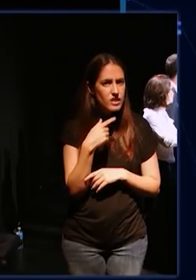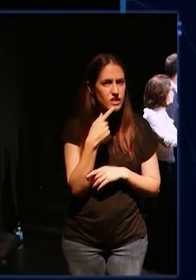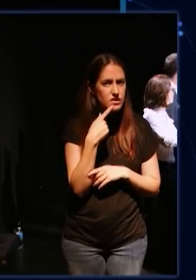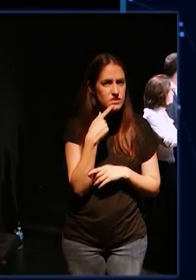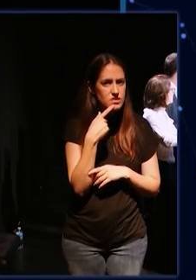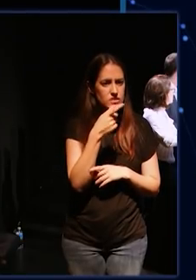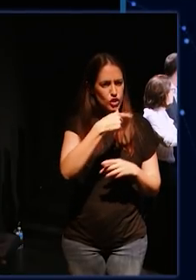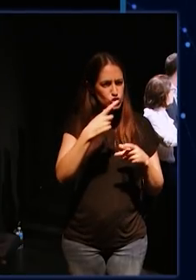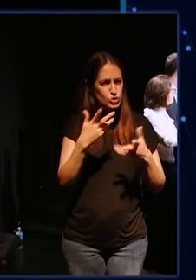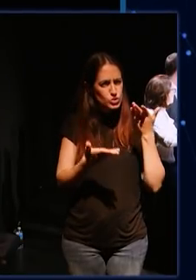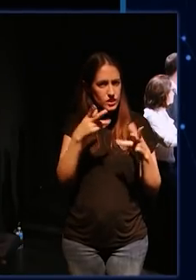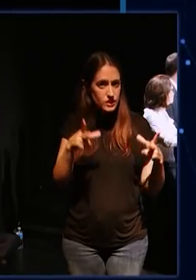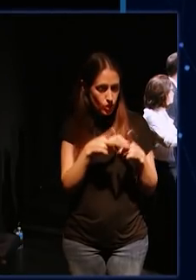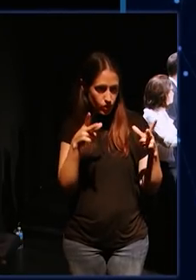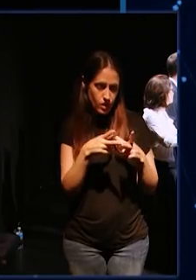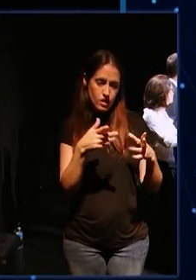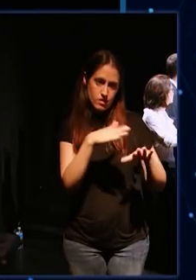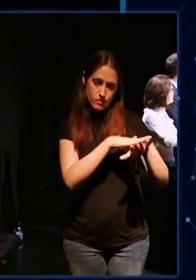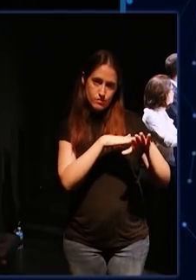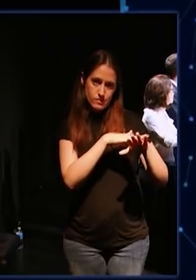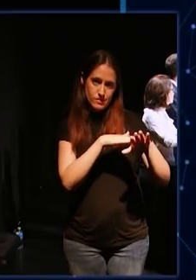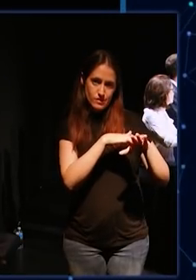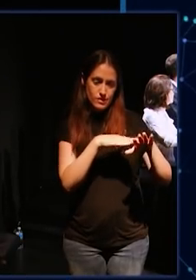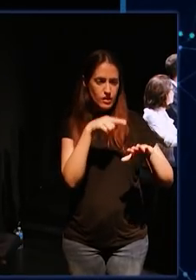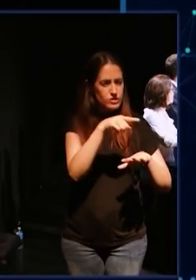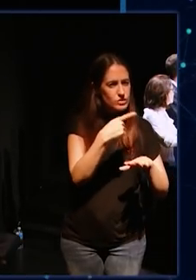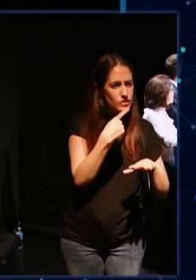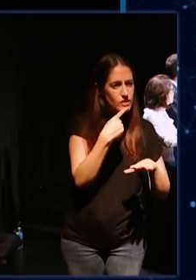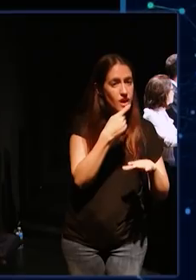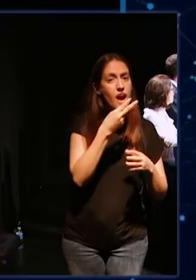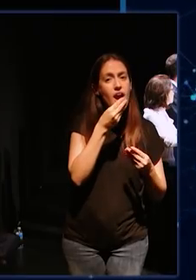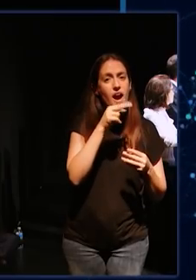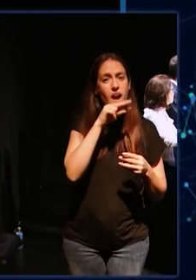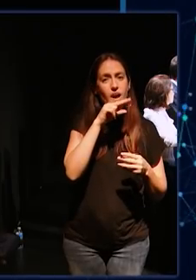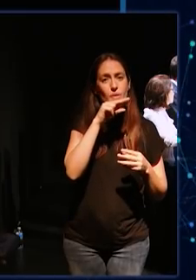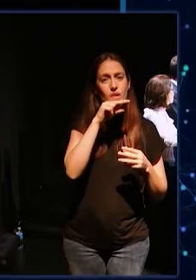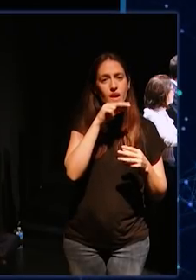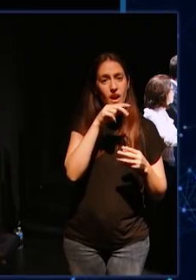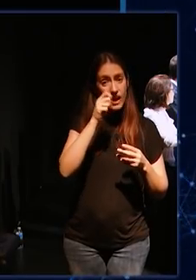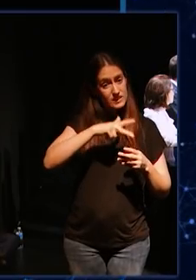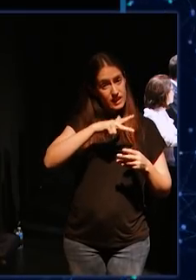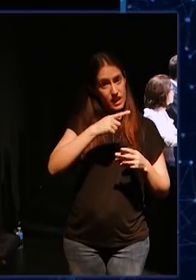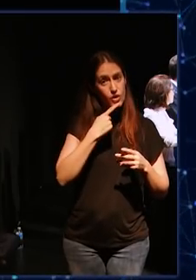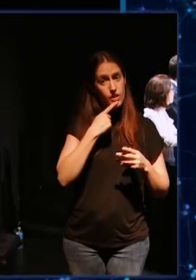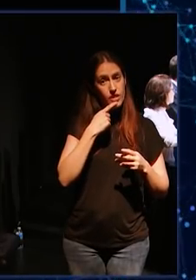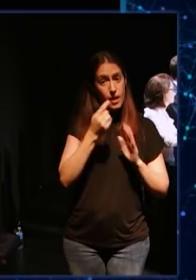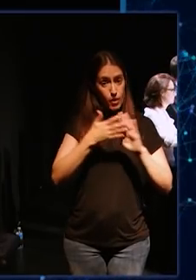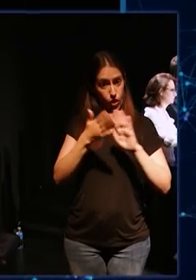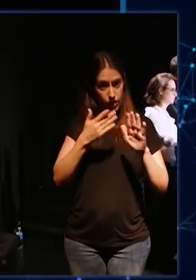No, i que voleu justícia social. Escolta'm, com dieu els que parleu en castellà, la velocidad se demuestra andando.